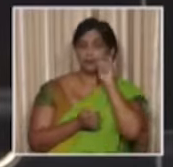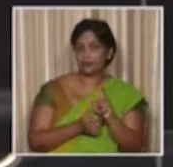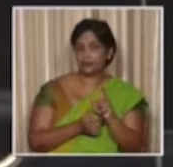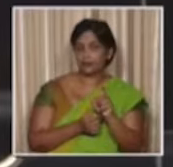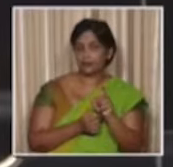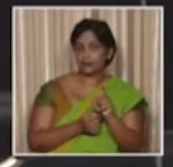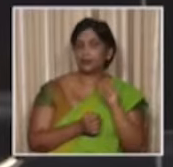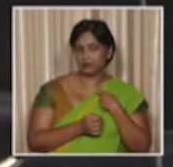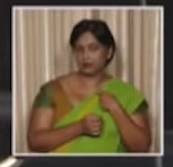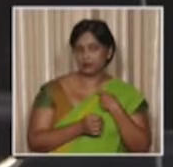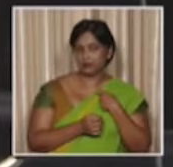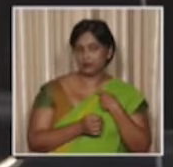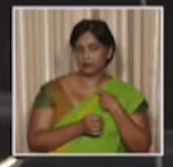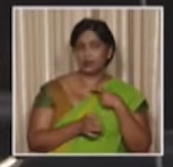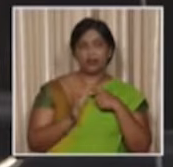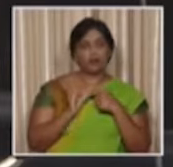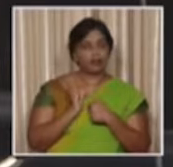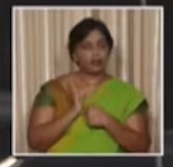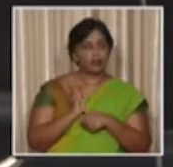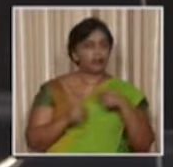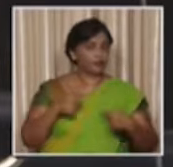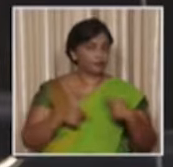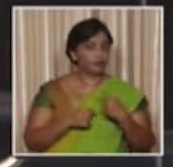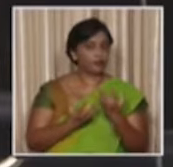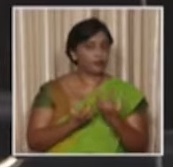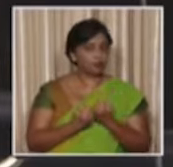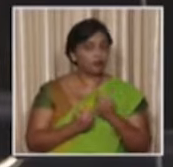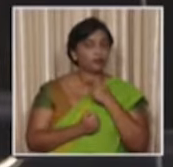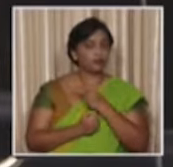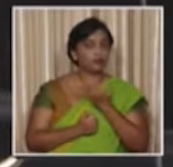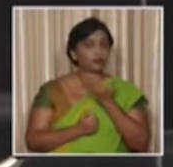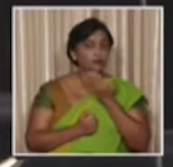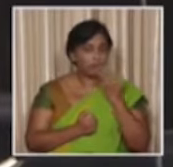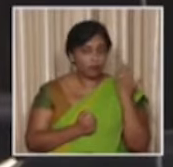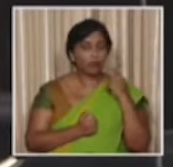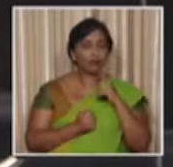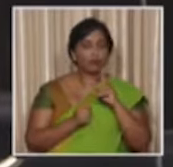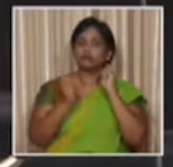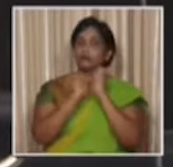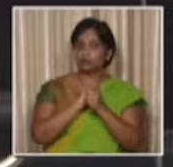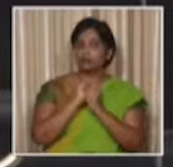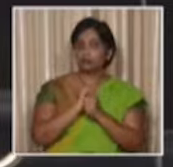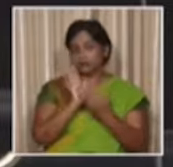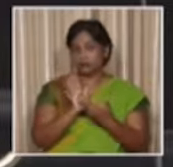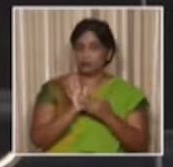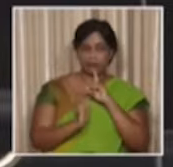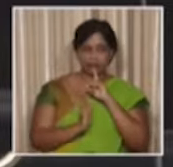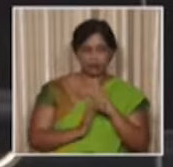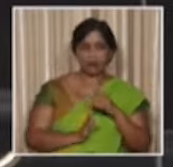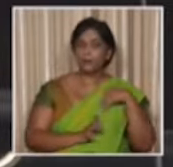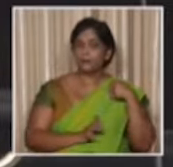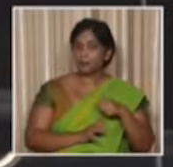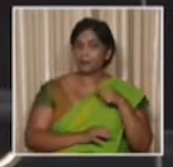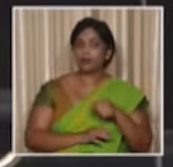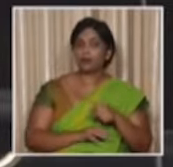කියලා. ඔවුන් කිව්වා පනත විවාදයට ගන්නකොට ඔවුන්ට හැකියාවක් තියෙනවා නම් ඒ සංශෝධන ඉදිරිපත් කරන්නම් කියලා. මූලික වශයෙන්